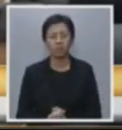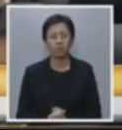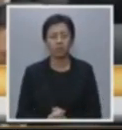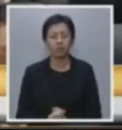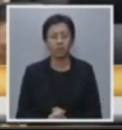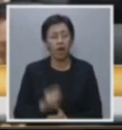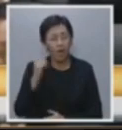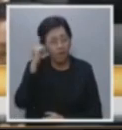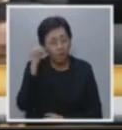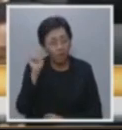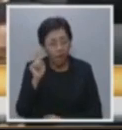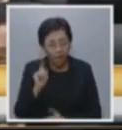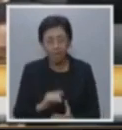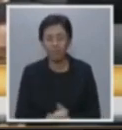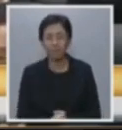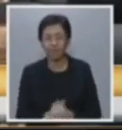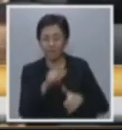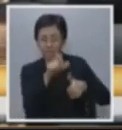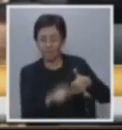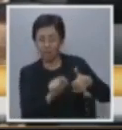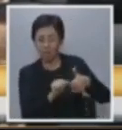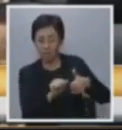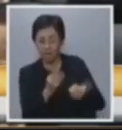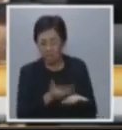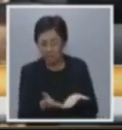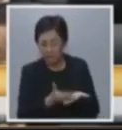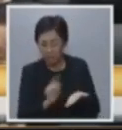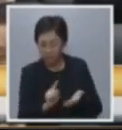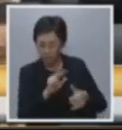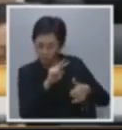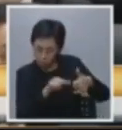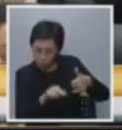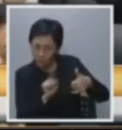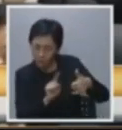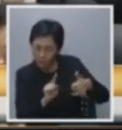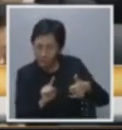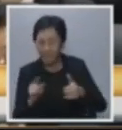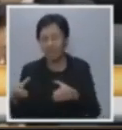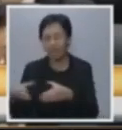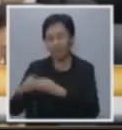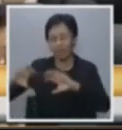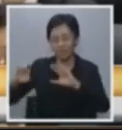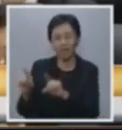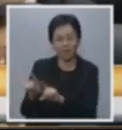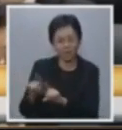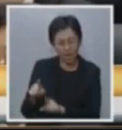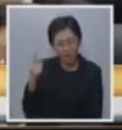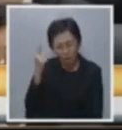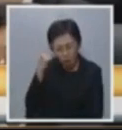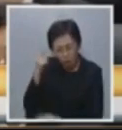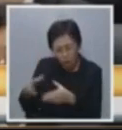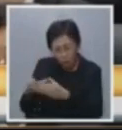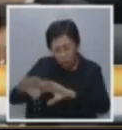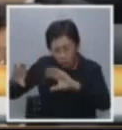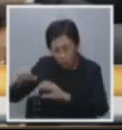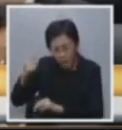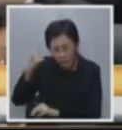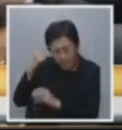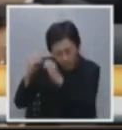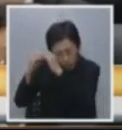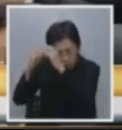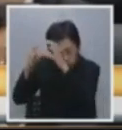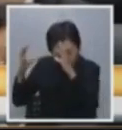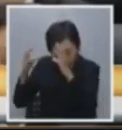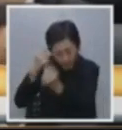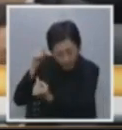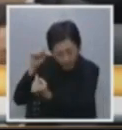เนี่ยให้ดูว่าคนคนนั้นเนี่ยใช้เงินยังไงรัฐบาลก็เหมือนกันครับเราจะรู้ถึงอุดมการณ์วิสัยทัศน์หรือความตั้งใ